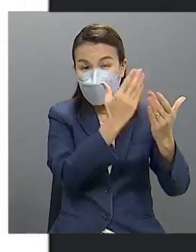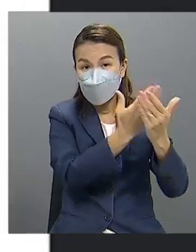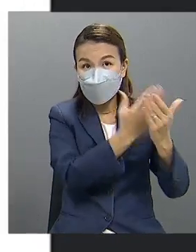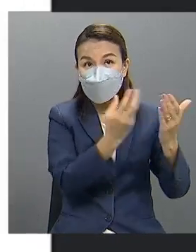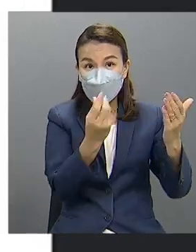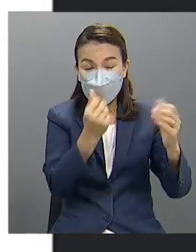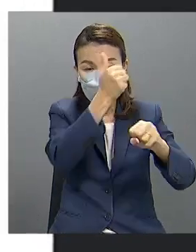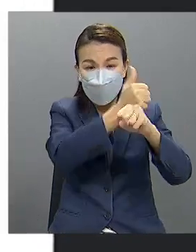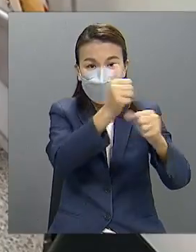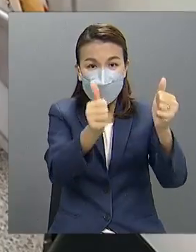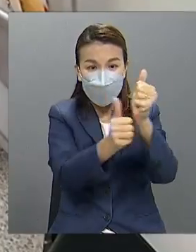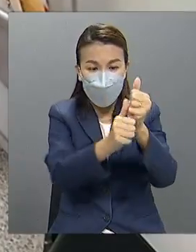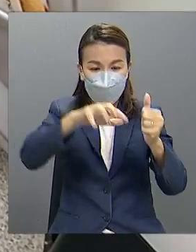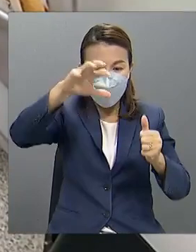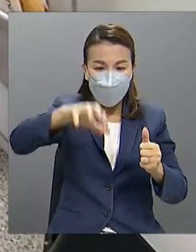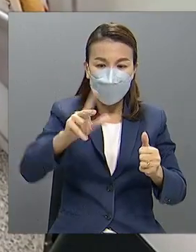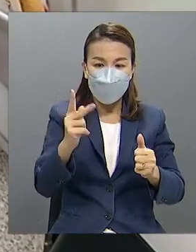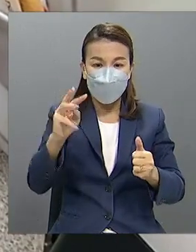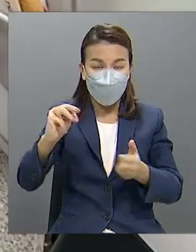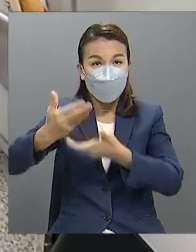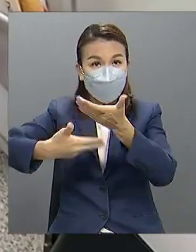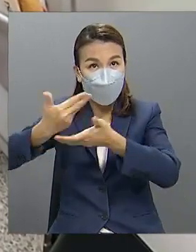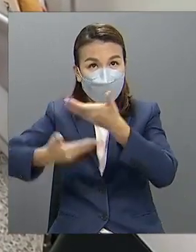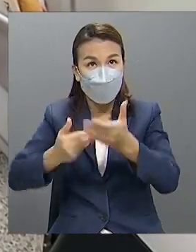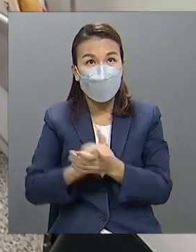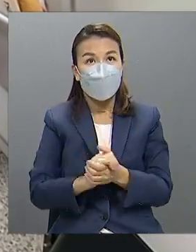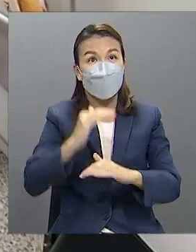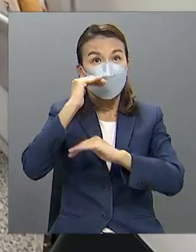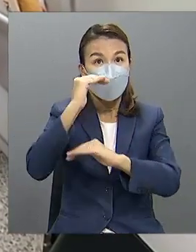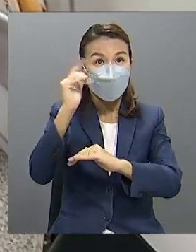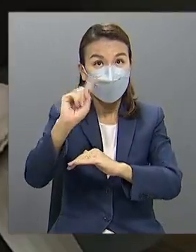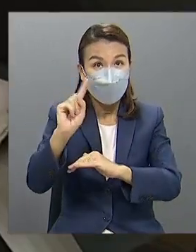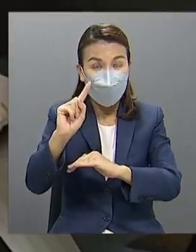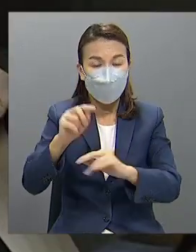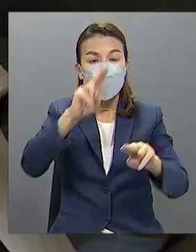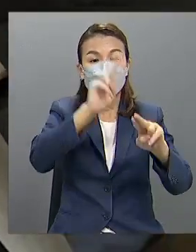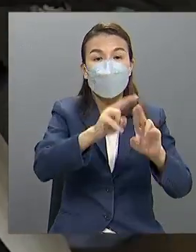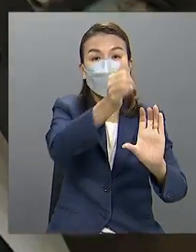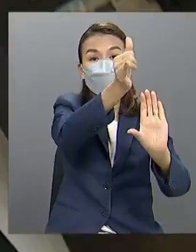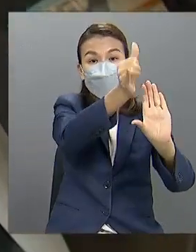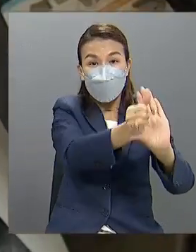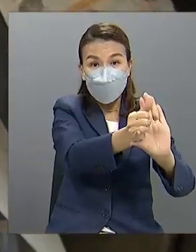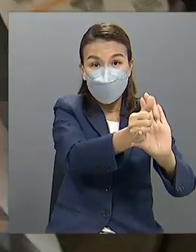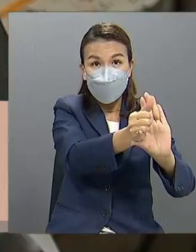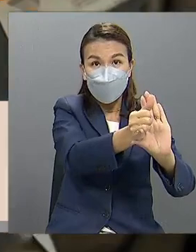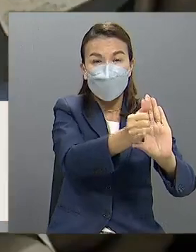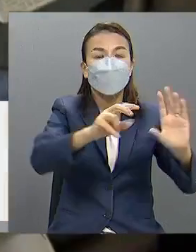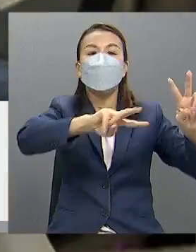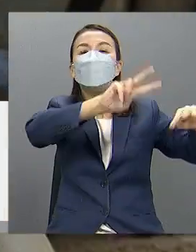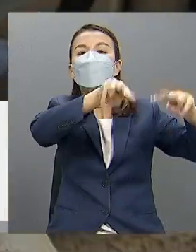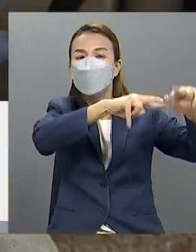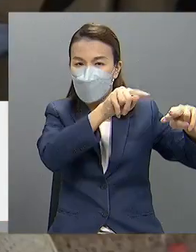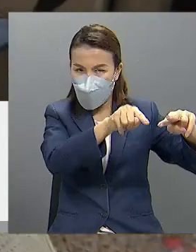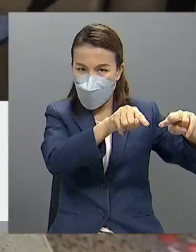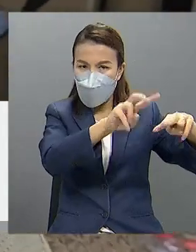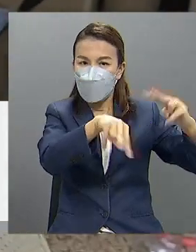การค้าภายในเปิดเผยนะคะว่าทางกรมเนี่ยได้กำหนดให้สินค้าคาซีทเป็นหนึ่งในสินค้าที่ติดตามดูแลหรือว่า watch list ประจำเดือนพฤษภา